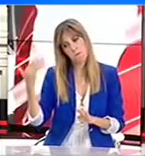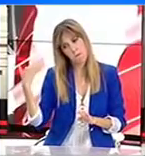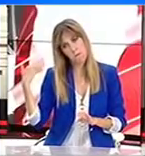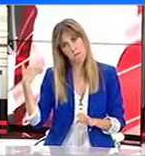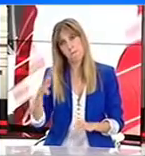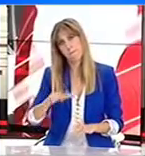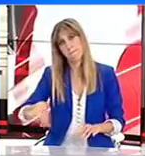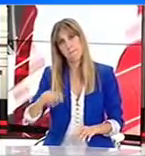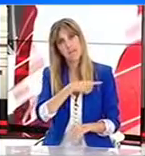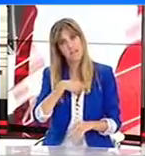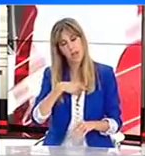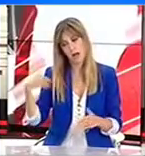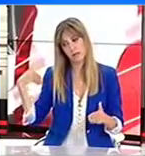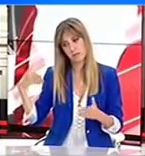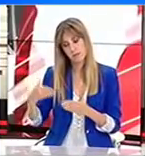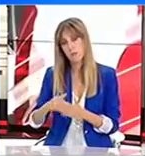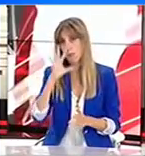είναι περιφερειάρχης, ένα σημαντικό έργο.